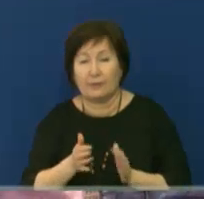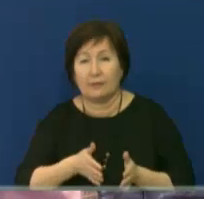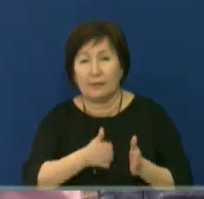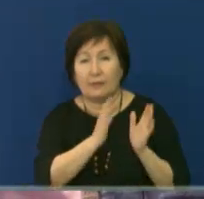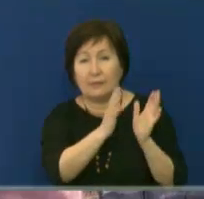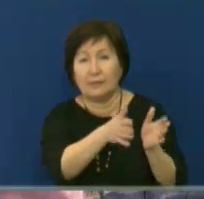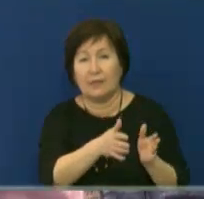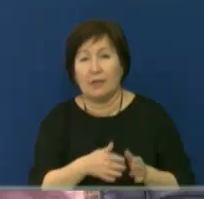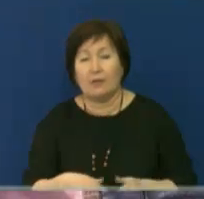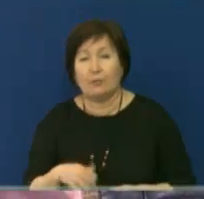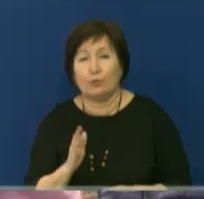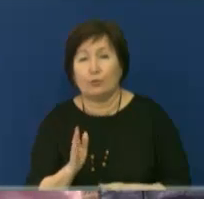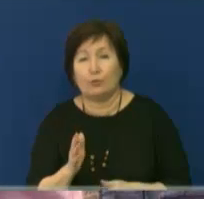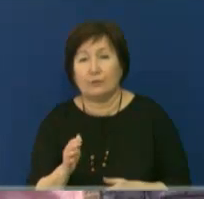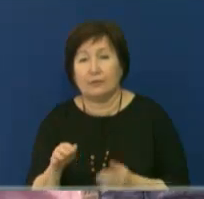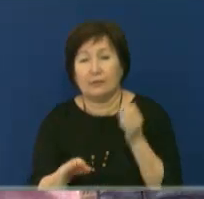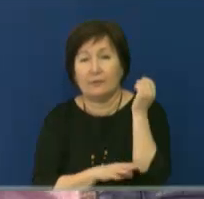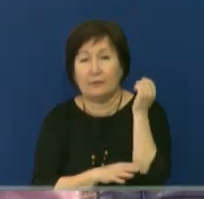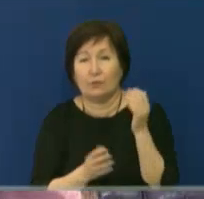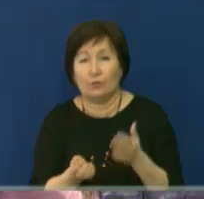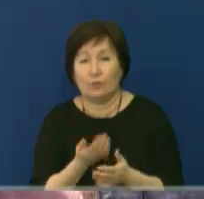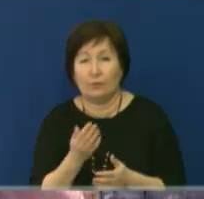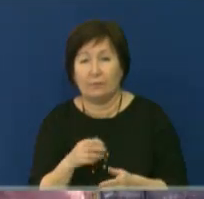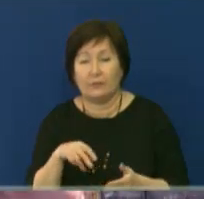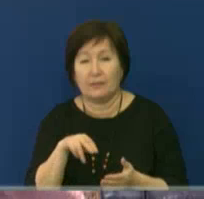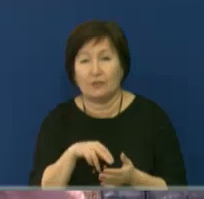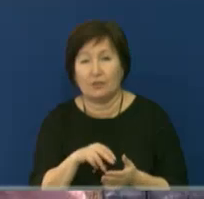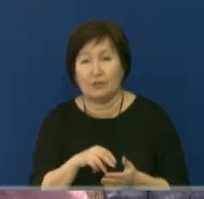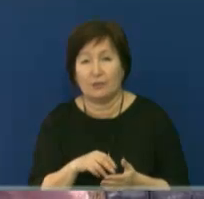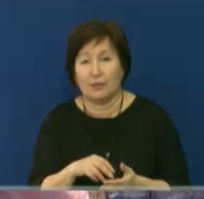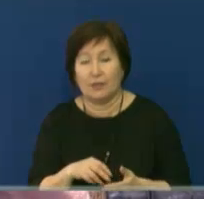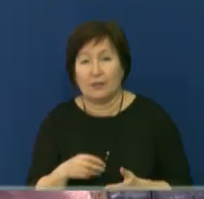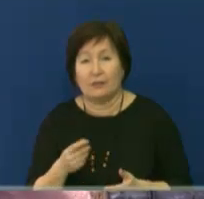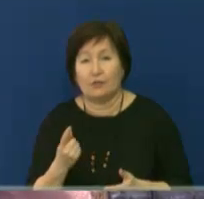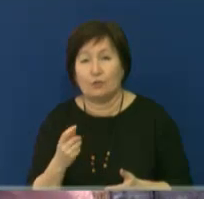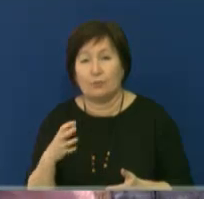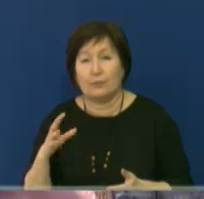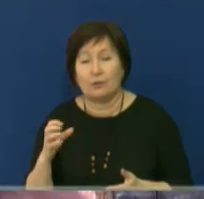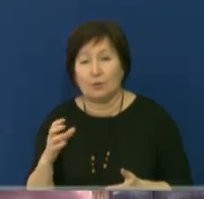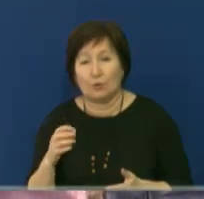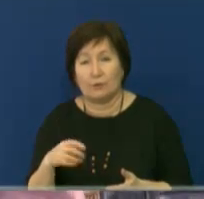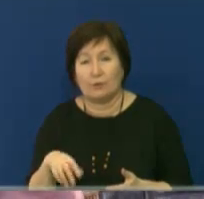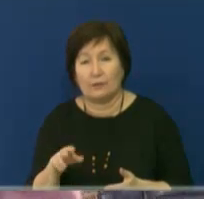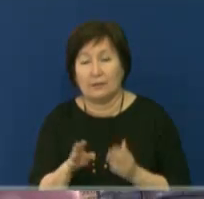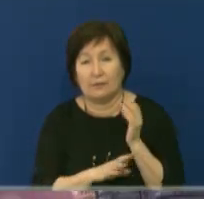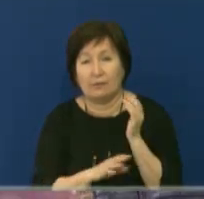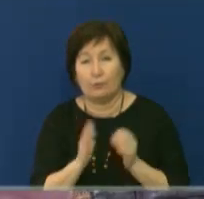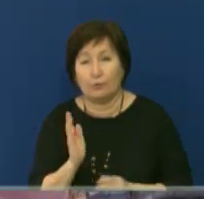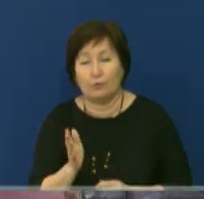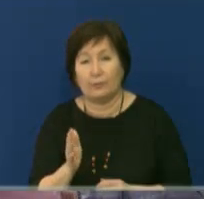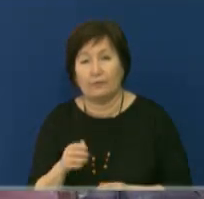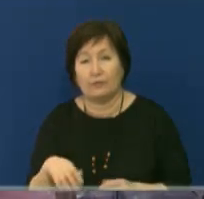Лебаев көшесінің бойына да отырғызылады. Мұнда да 1800 түп ағаш көшеттері егіледі. Барлығы қарағаш